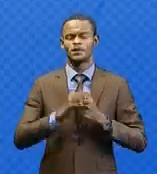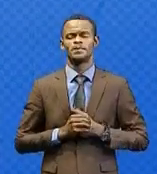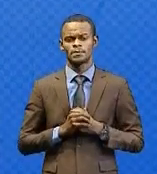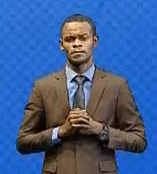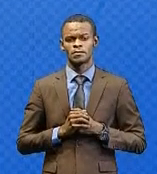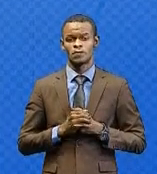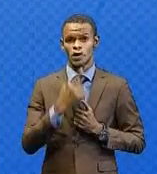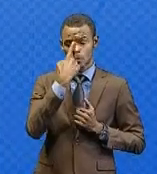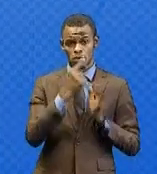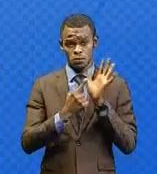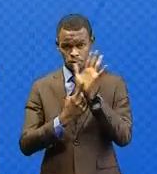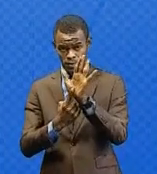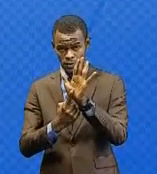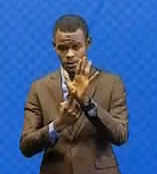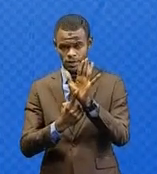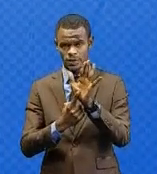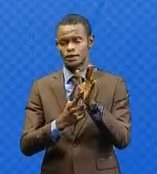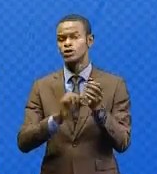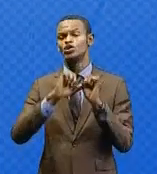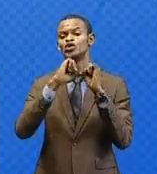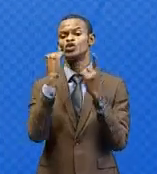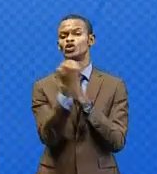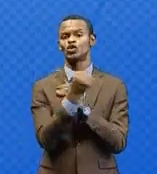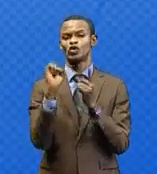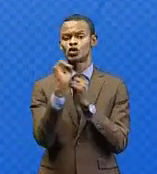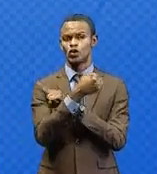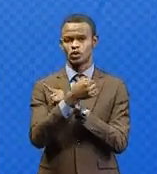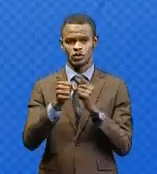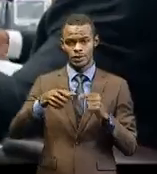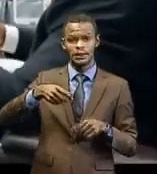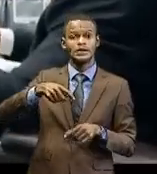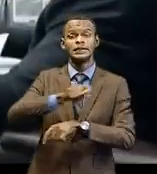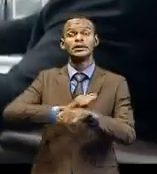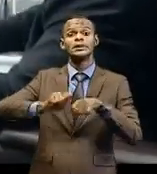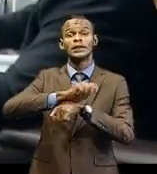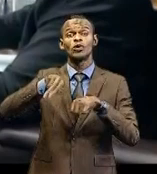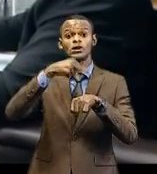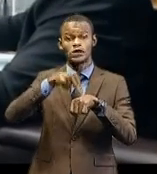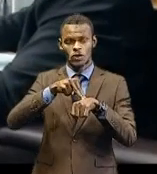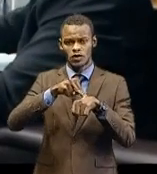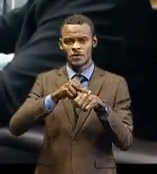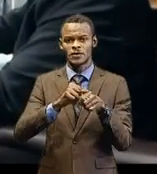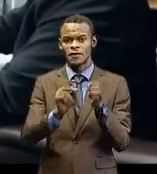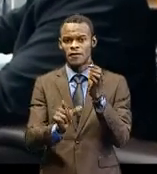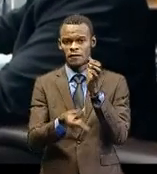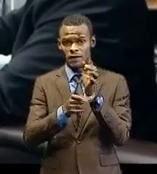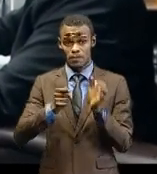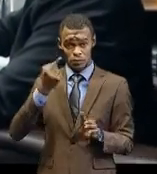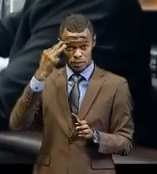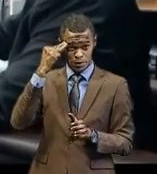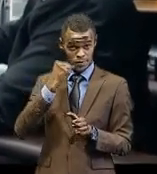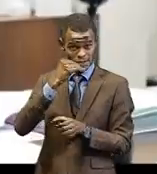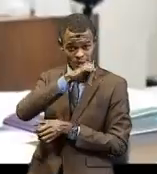présentant l'état du territoire national, le vice-premier ministre, ministre de l'Intérieur, décentralisation et